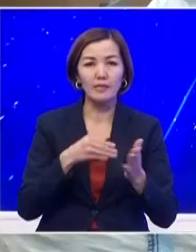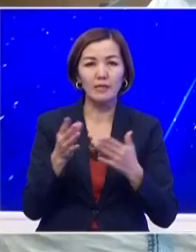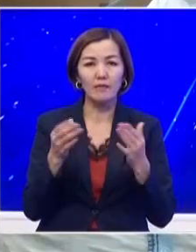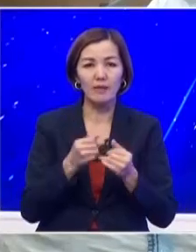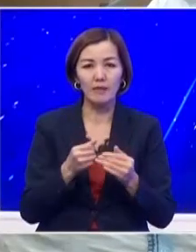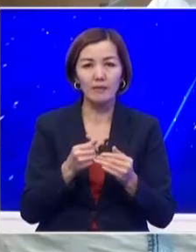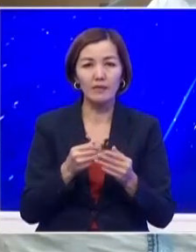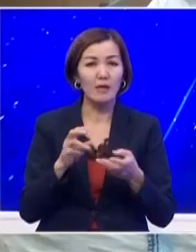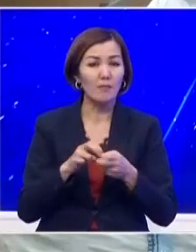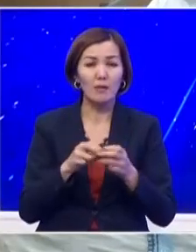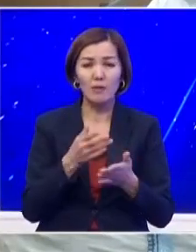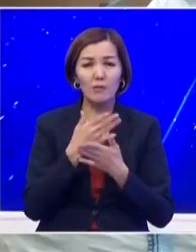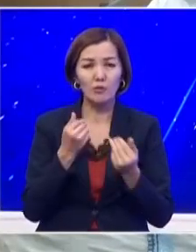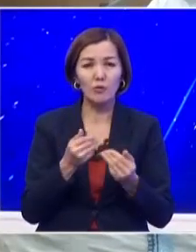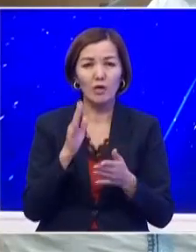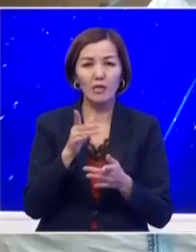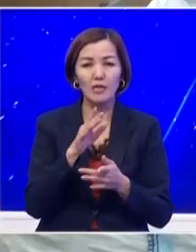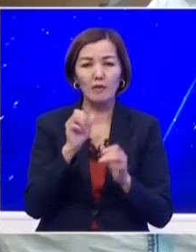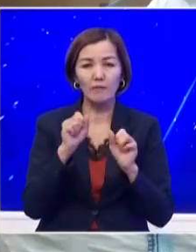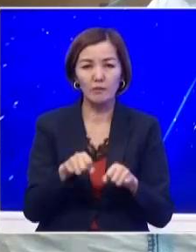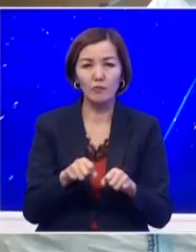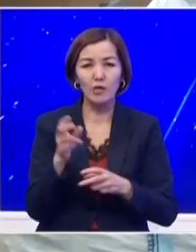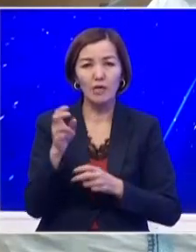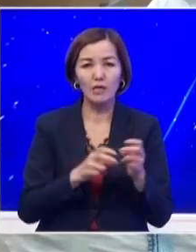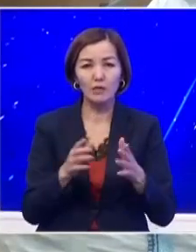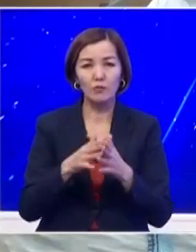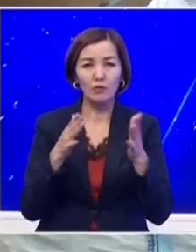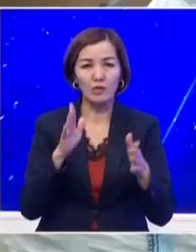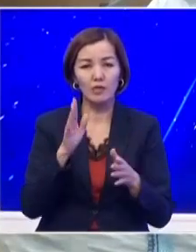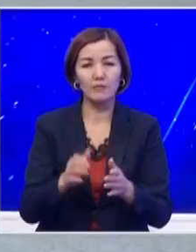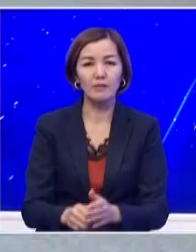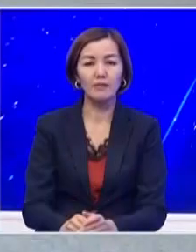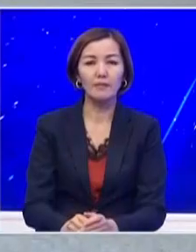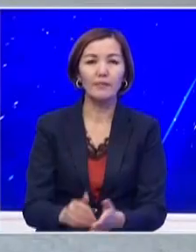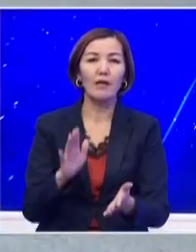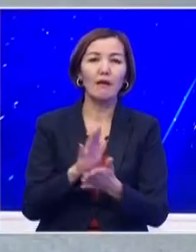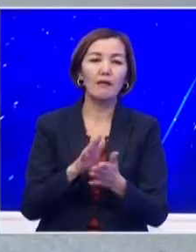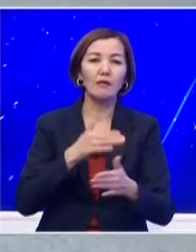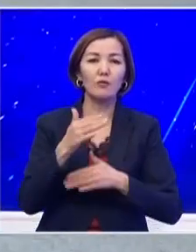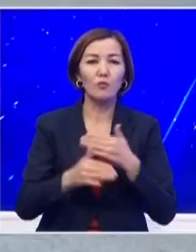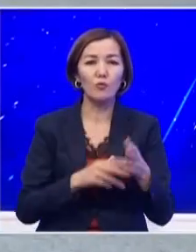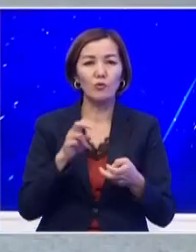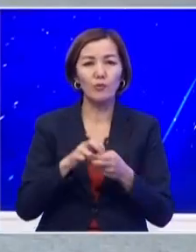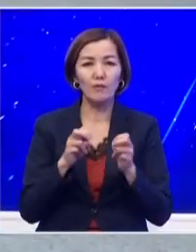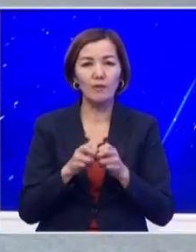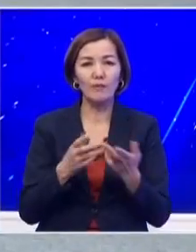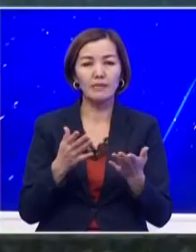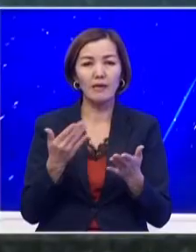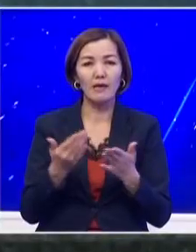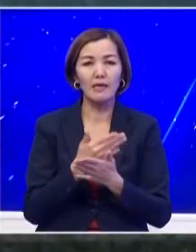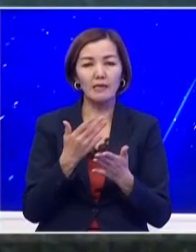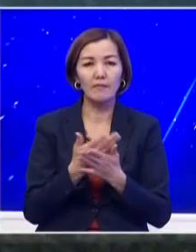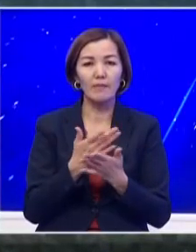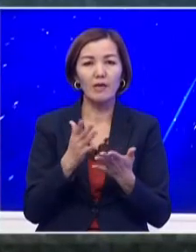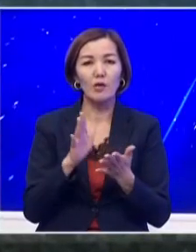аламыз. Ешқандай проблема жоқ. Алда мүмкіндік болса, кәсіпорнымызды кеңейтеміз. Қалдықты өңдеу мәселесіне тоқталғанда әңгіме